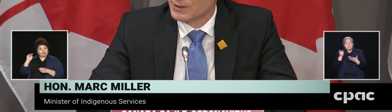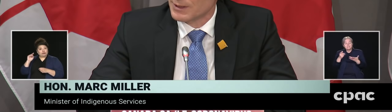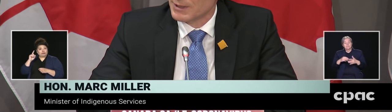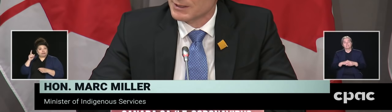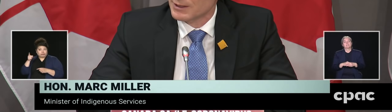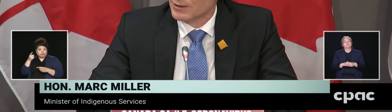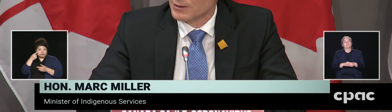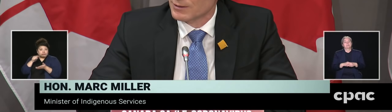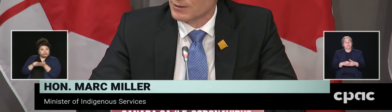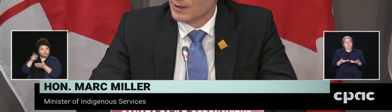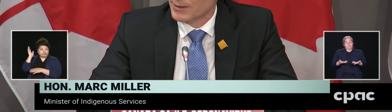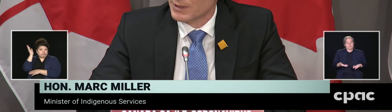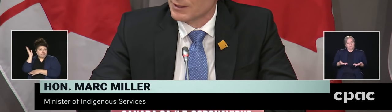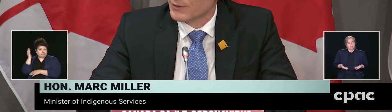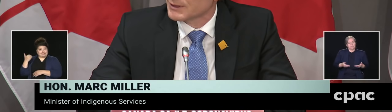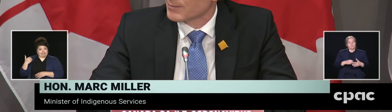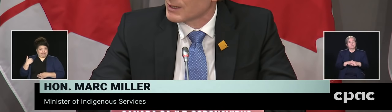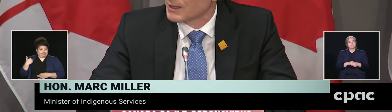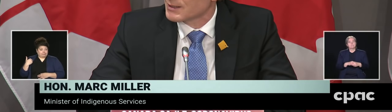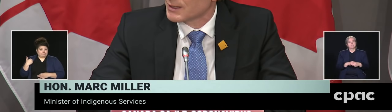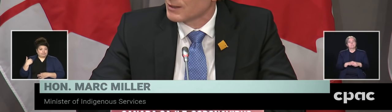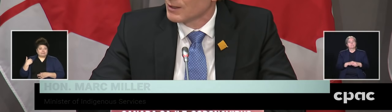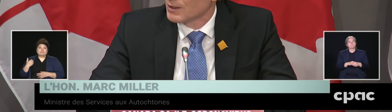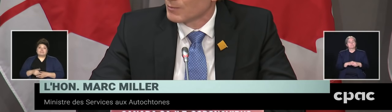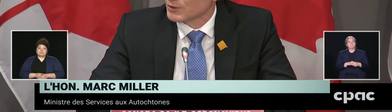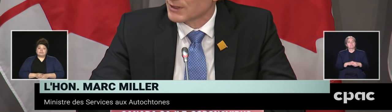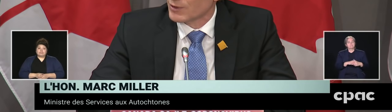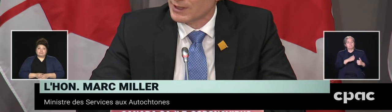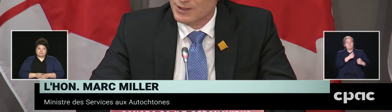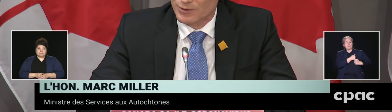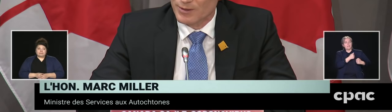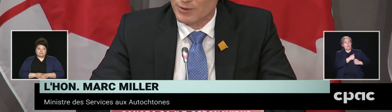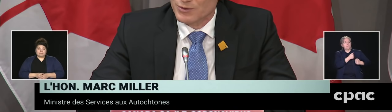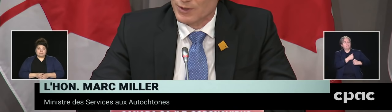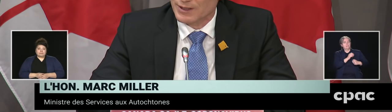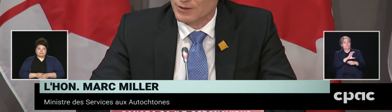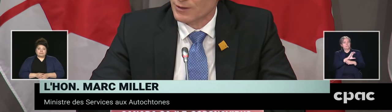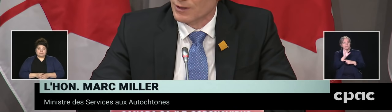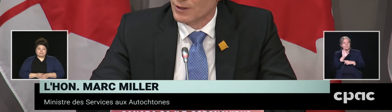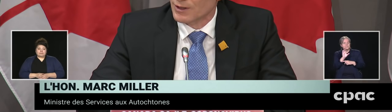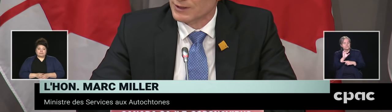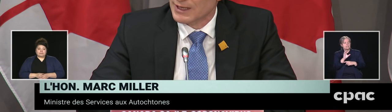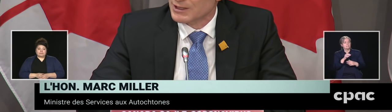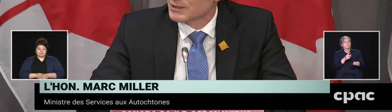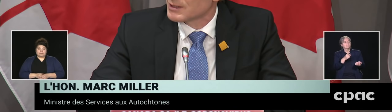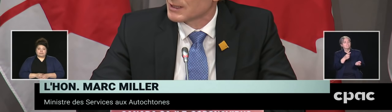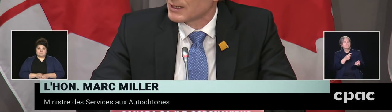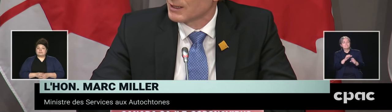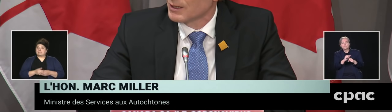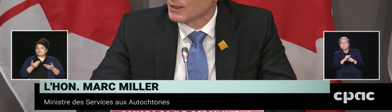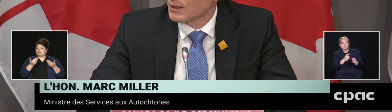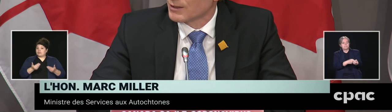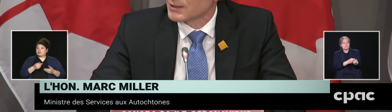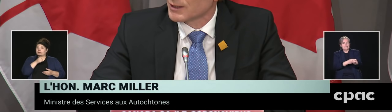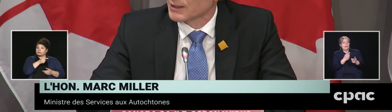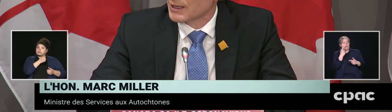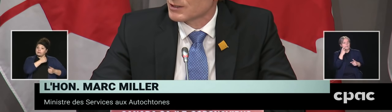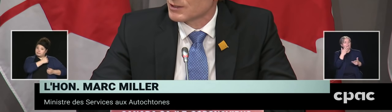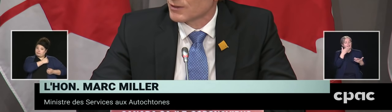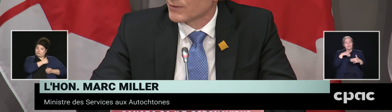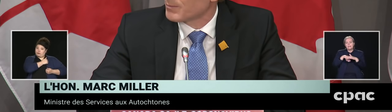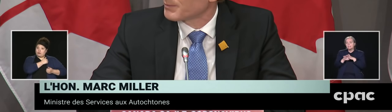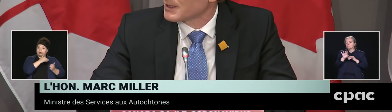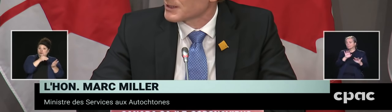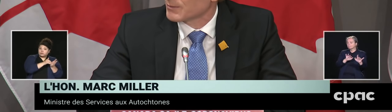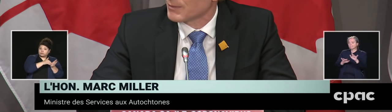niveau des médics de l'armée, des forces armées canadiennes, pour savoir quels sont les besoins. Donc, un triage initial, c'est un triage